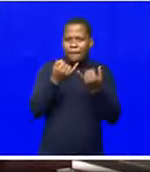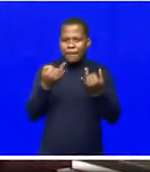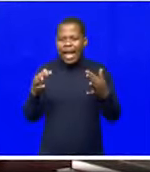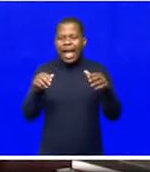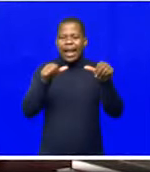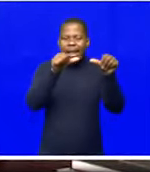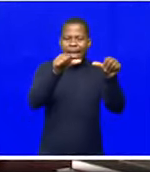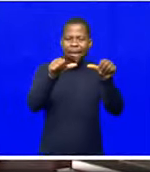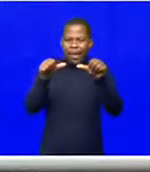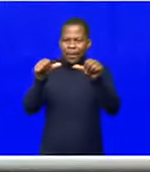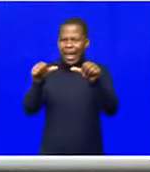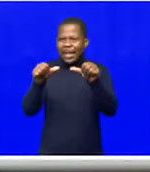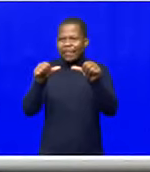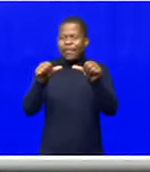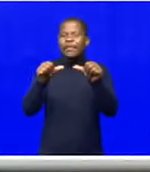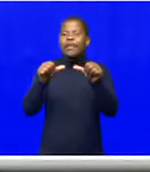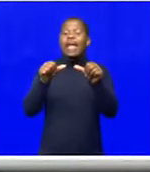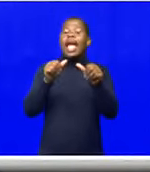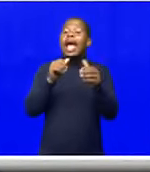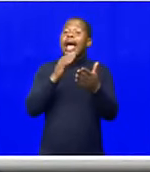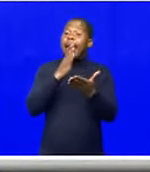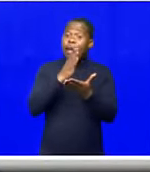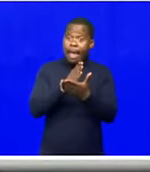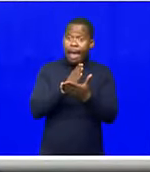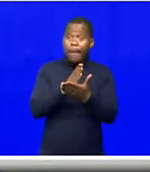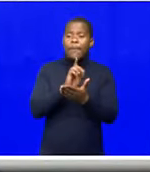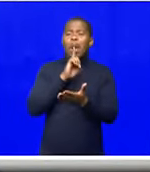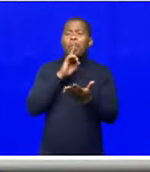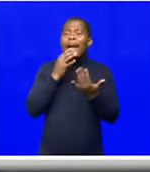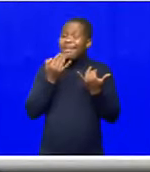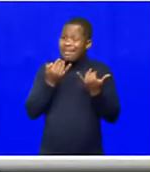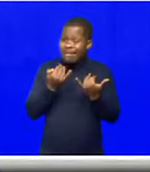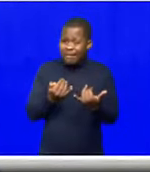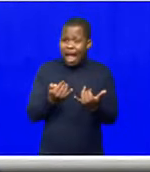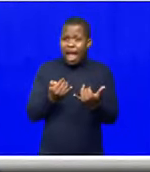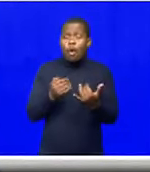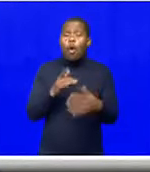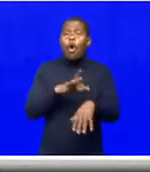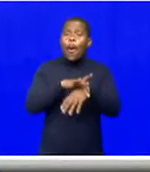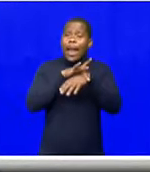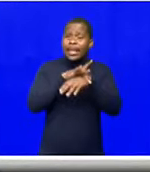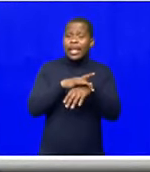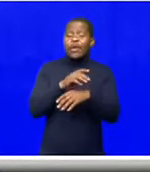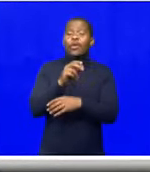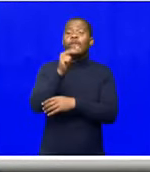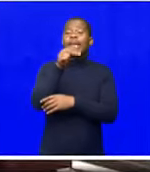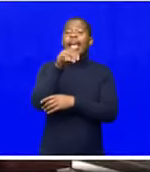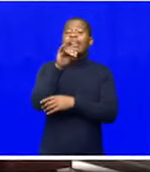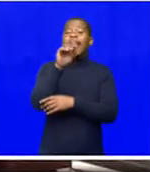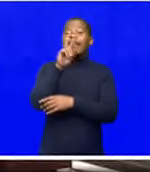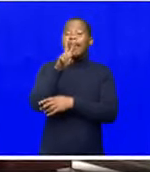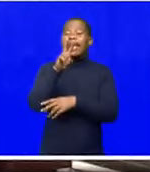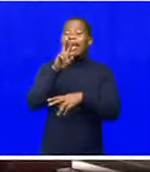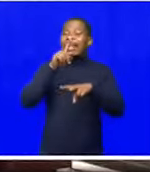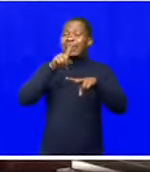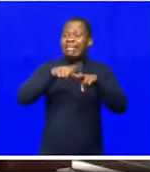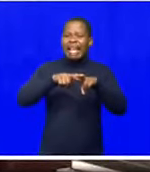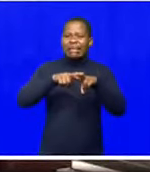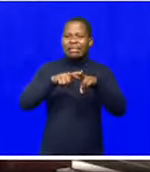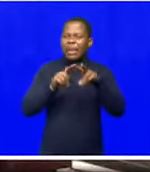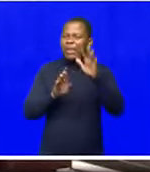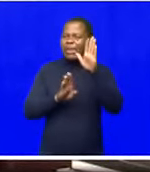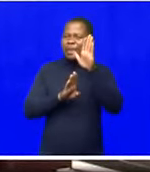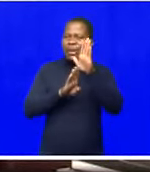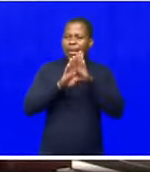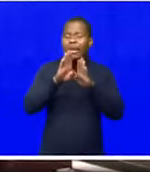kwe-HIV ne-AIDS. Nasi lesifo lobhubhane lebe sicabanga ukuthi seluyasiyekela, seluvetha